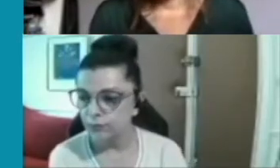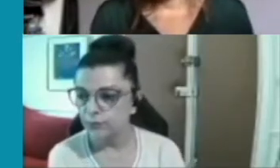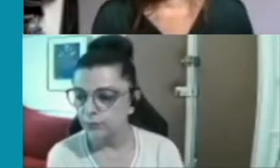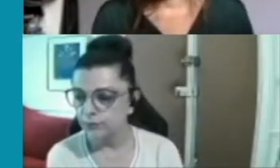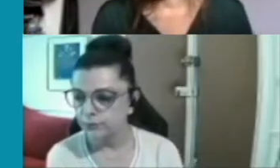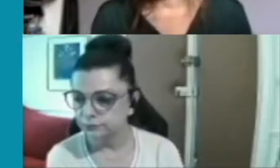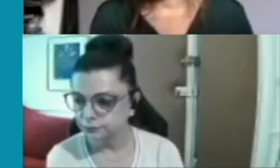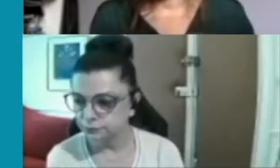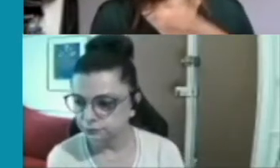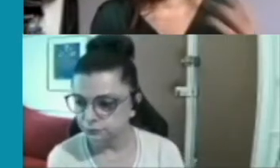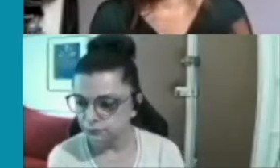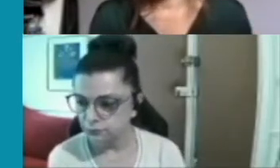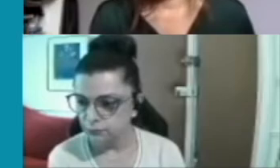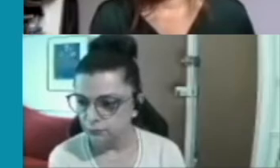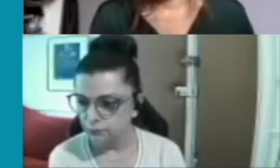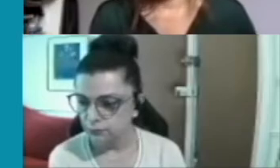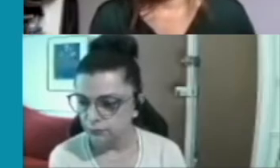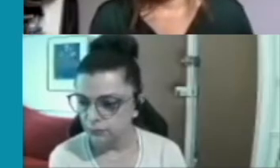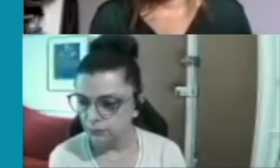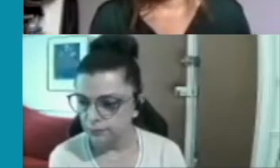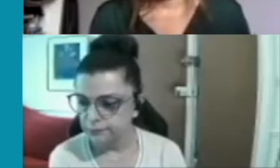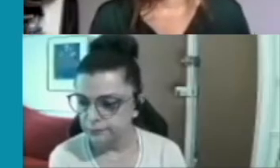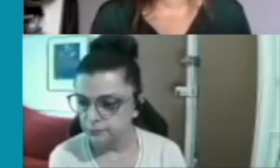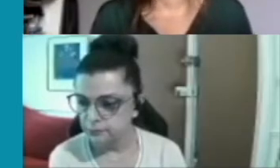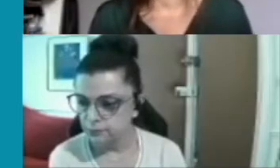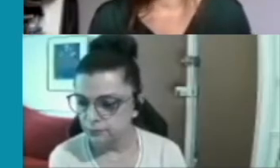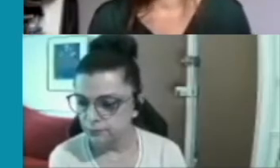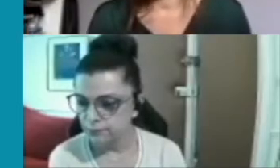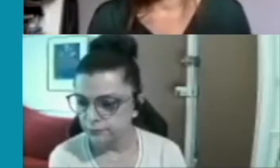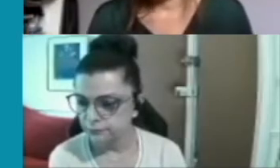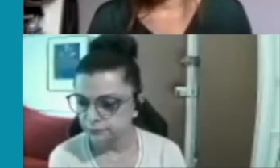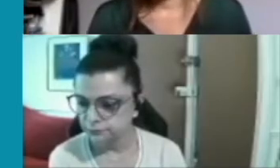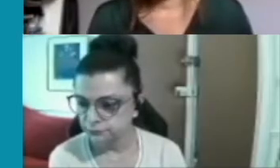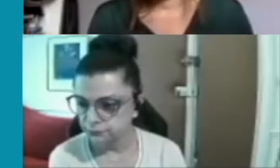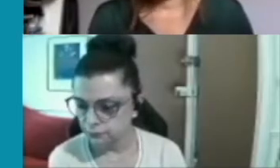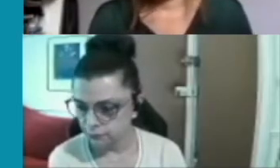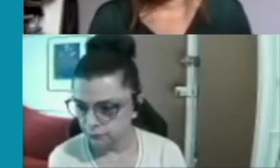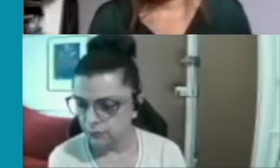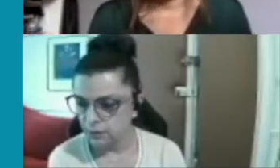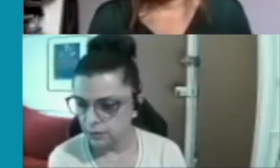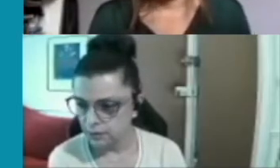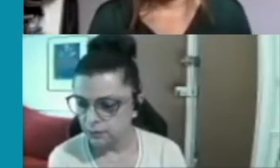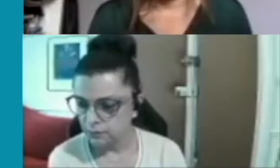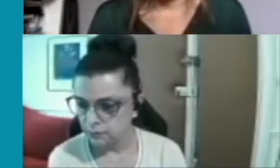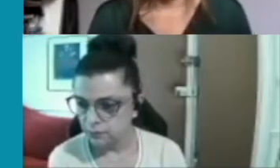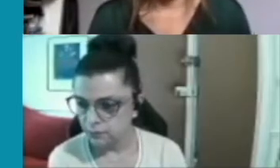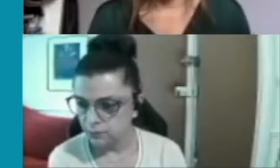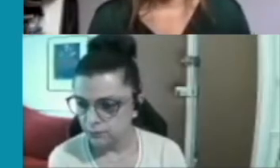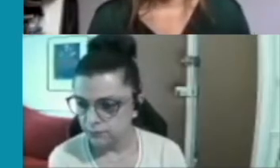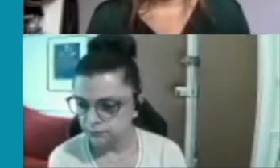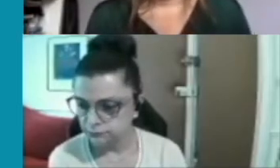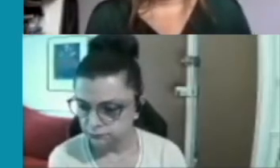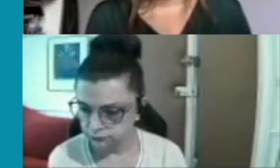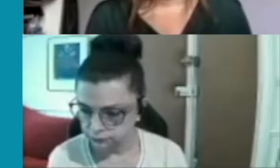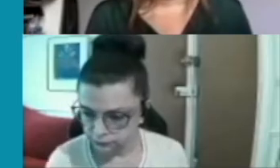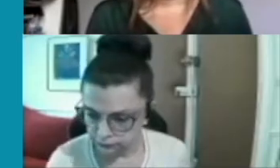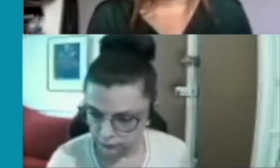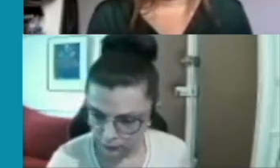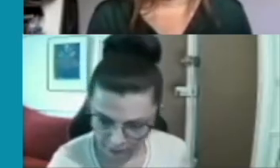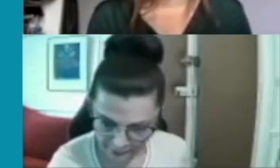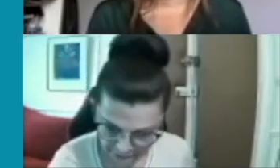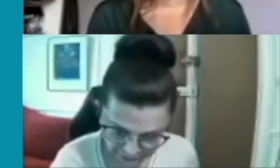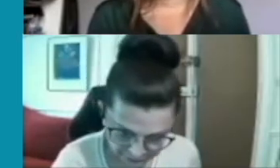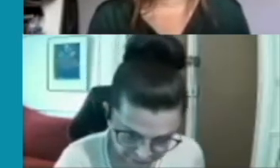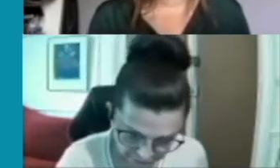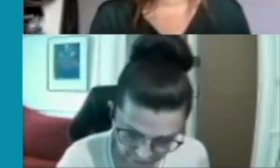avons rejoint, enfin, le volet sciences humaines a rejoint un suivi de cohorte au départ, d'un premier aspect. Par